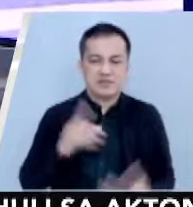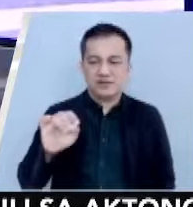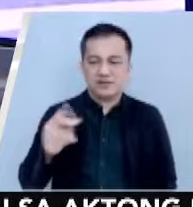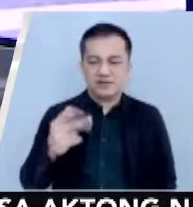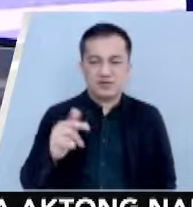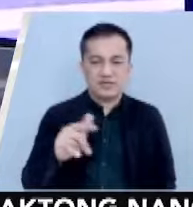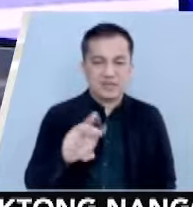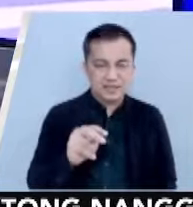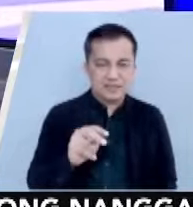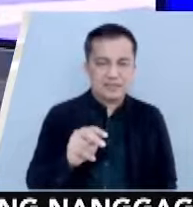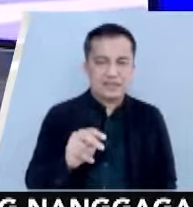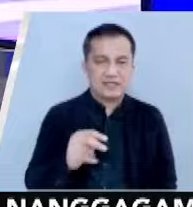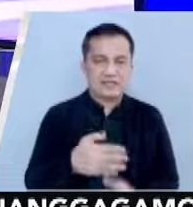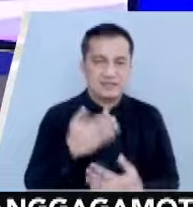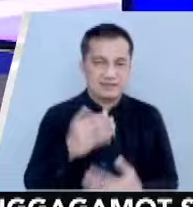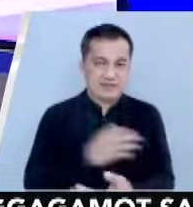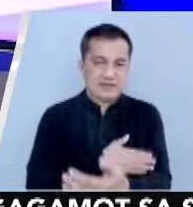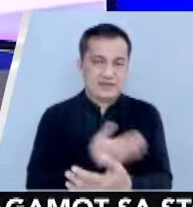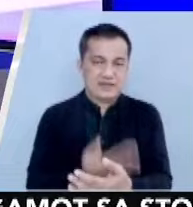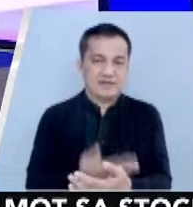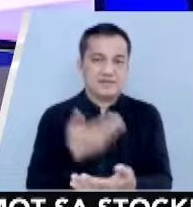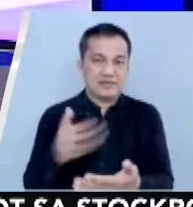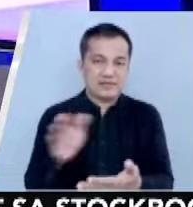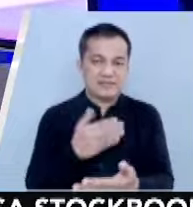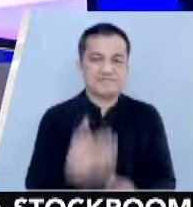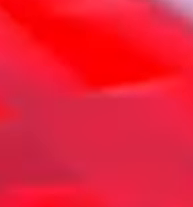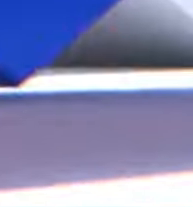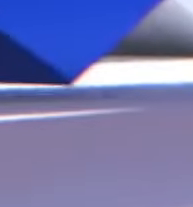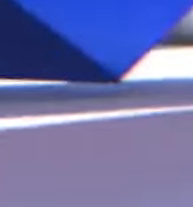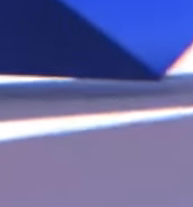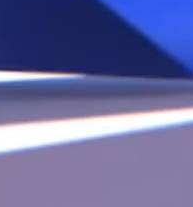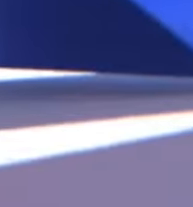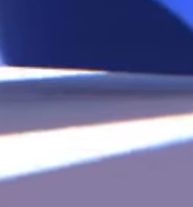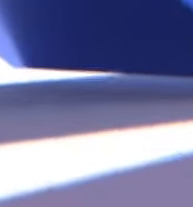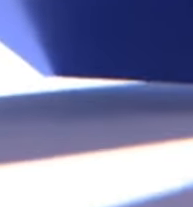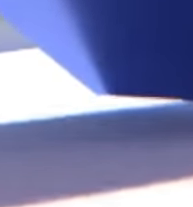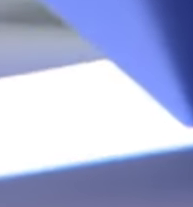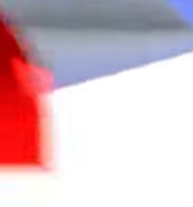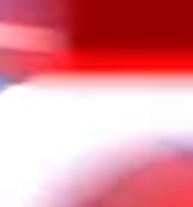ang pagkanta. Narito ang report ni Katrina Sot.